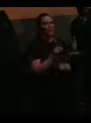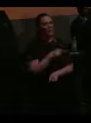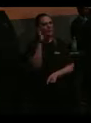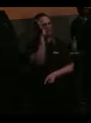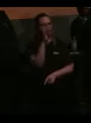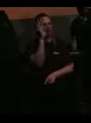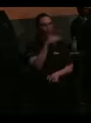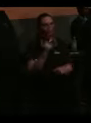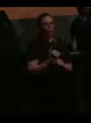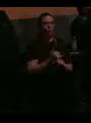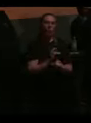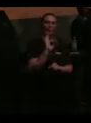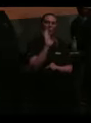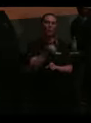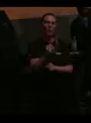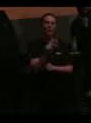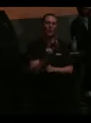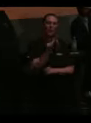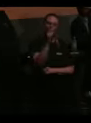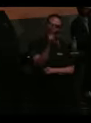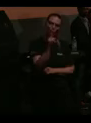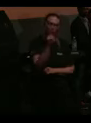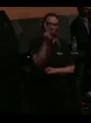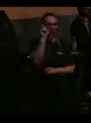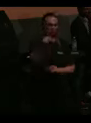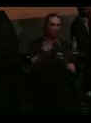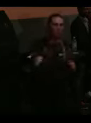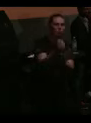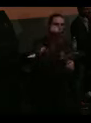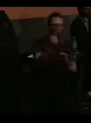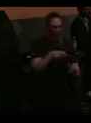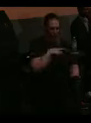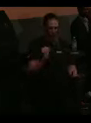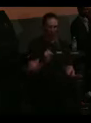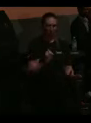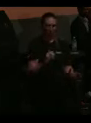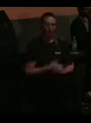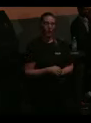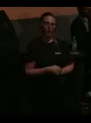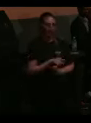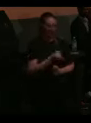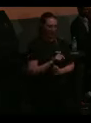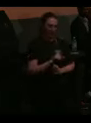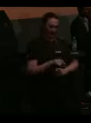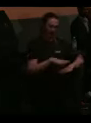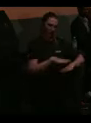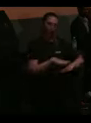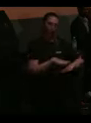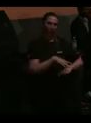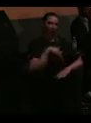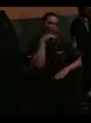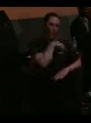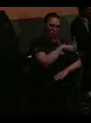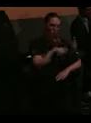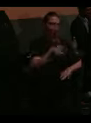hvordan Utsira Nord skal komme Utsira-samfunnet til gode. Sirabuen har engasjert seg positivt i